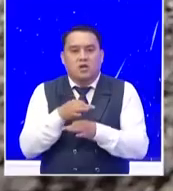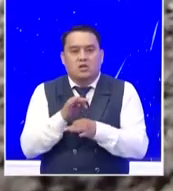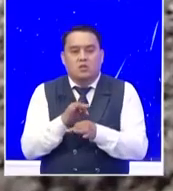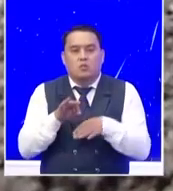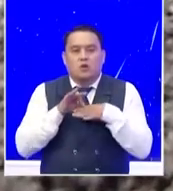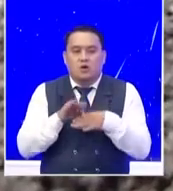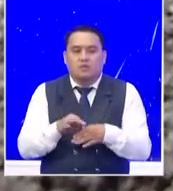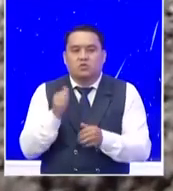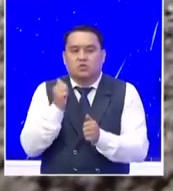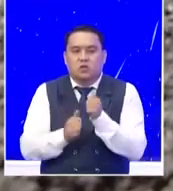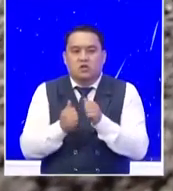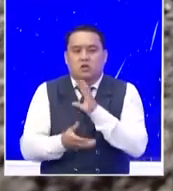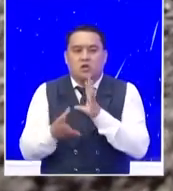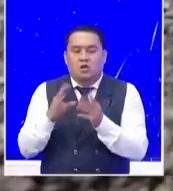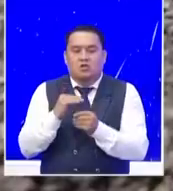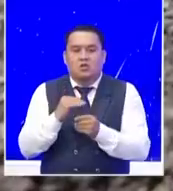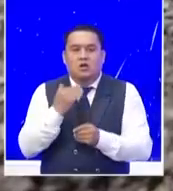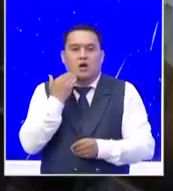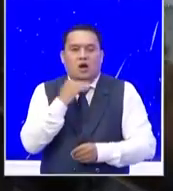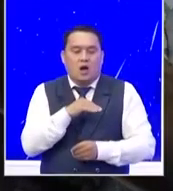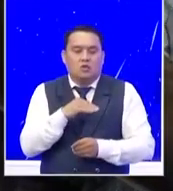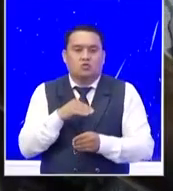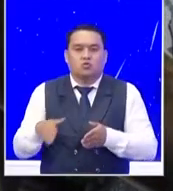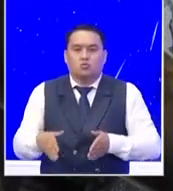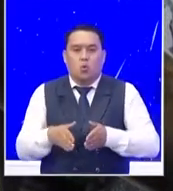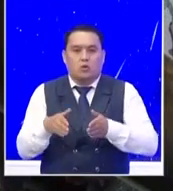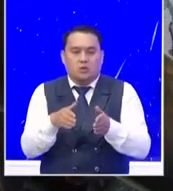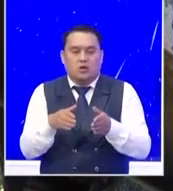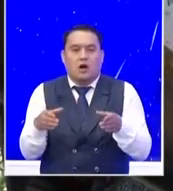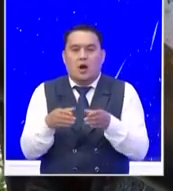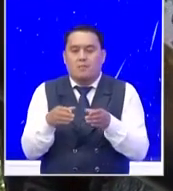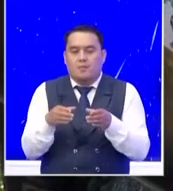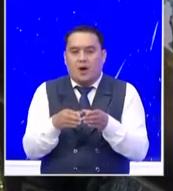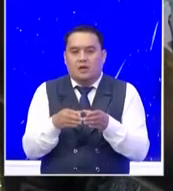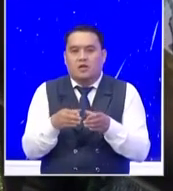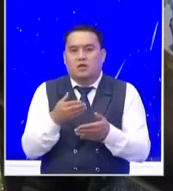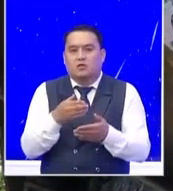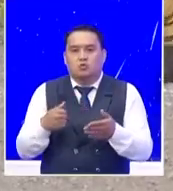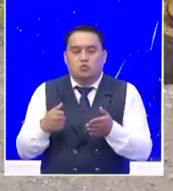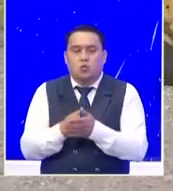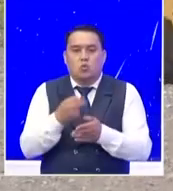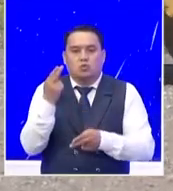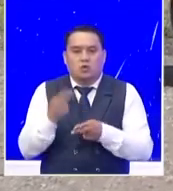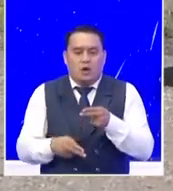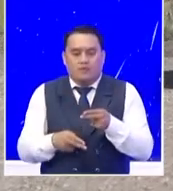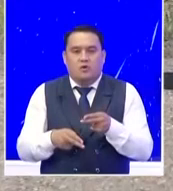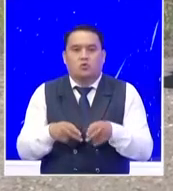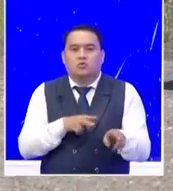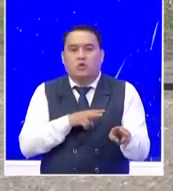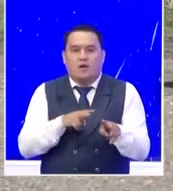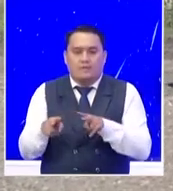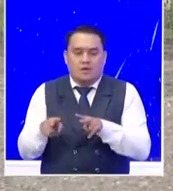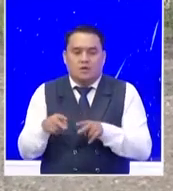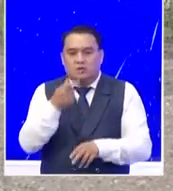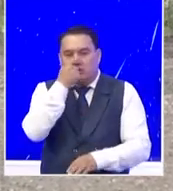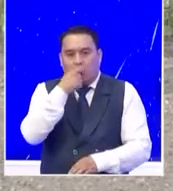жиі жүргізеді. Нәтижесі сапасыз жолдарды анықтап, оны жасаған компанияға жұмысты соңына дейін аяқтату. Ал Сарыөзек пен